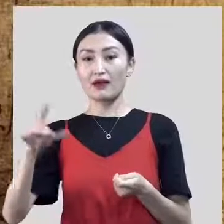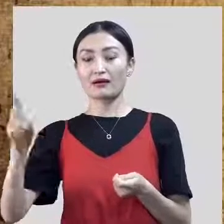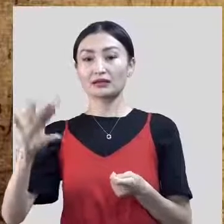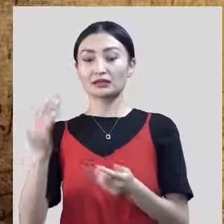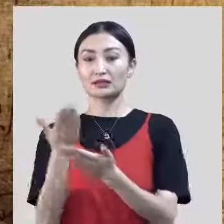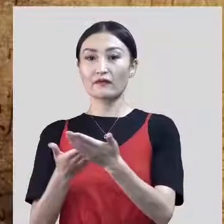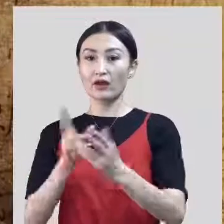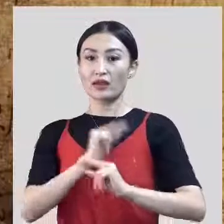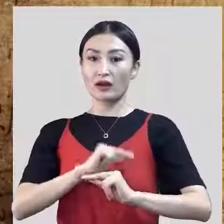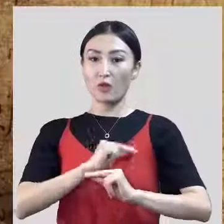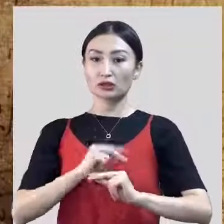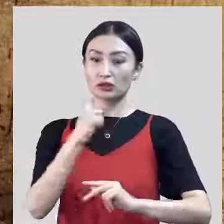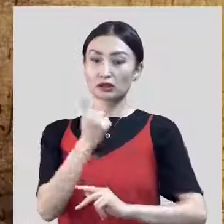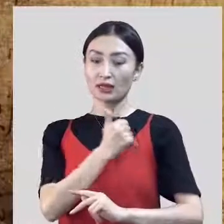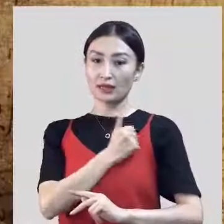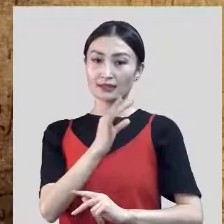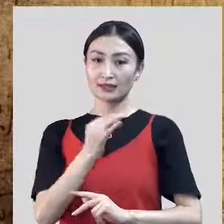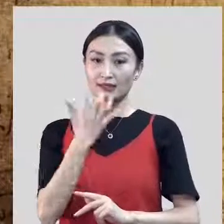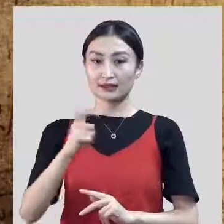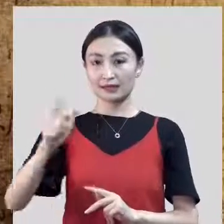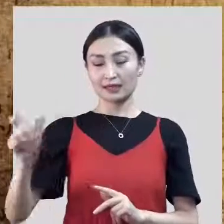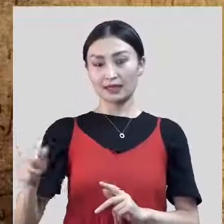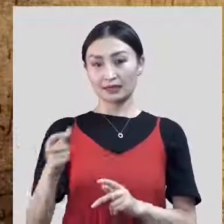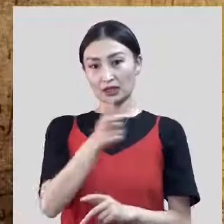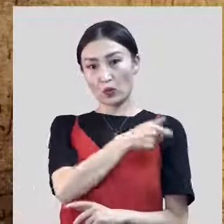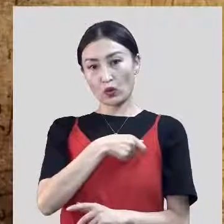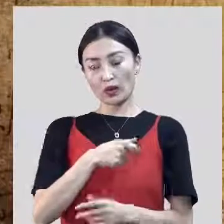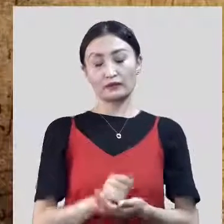рабочих и солдатских и крестьянских депутатов